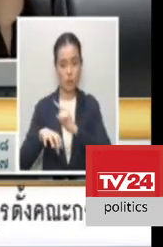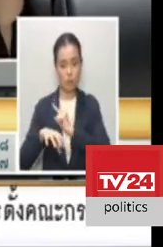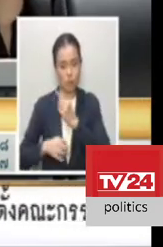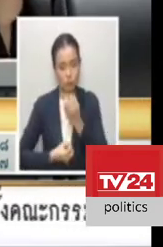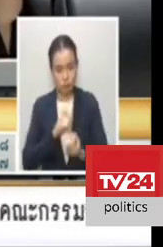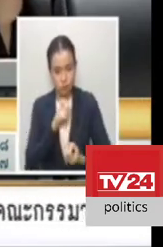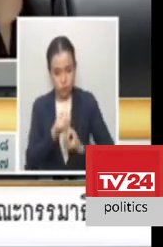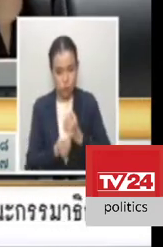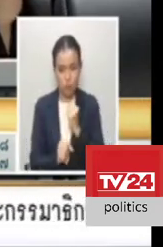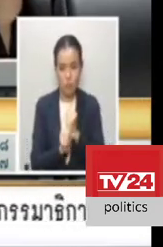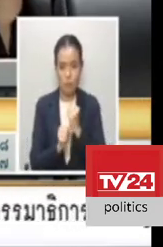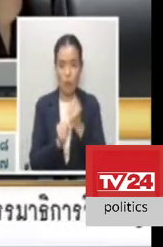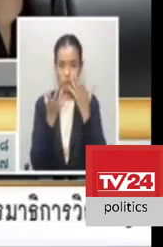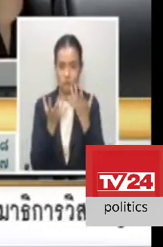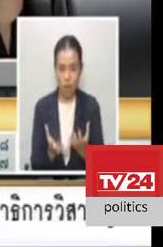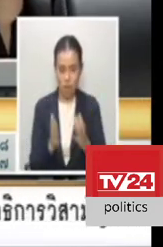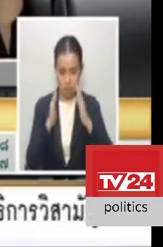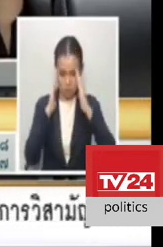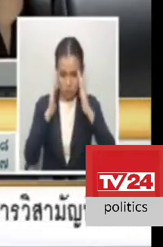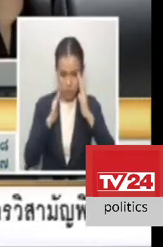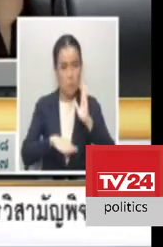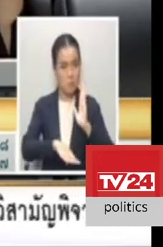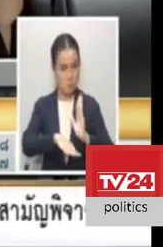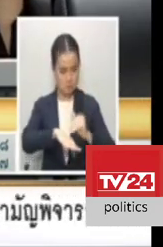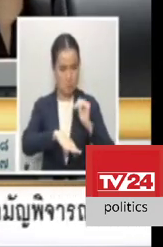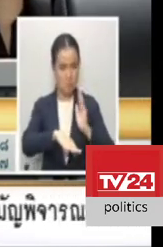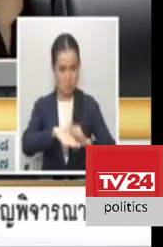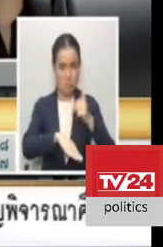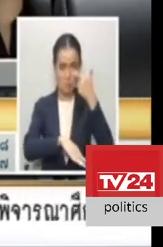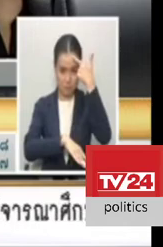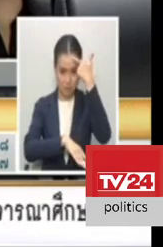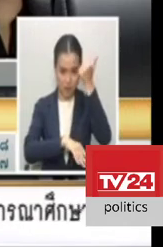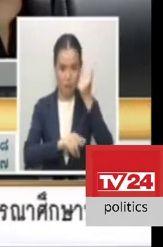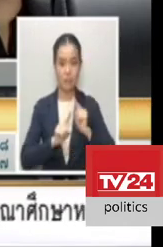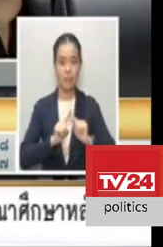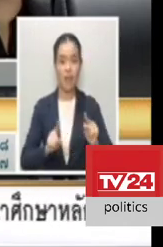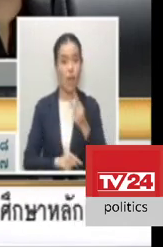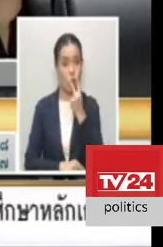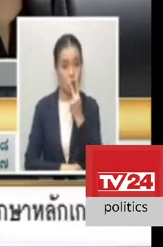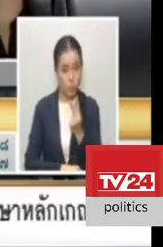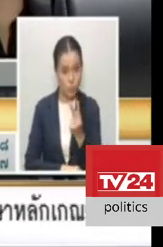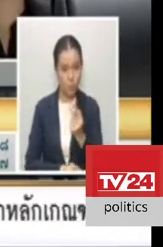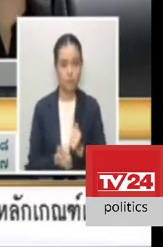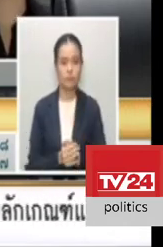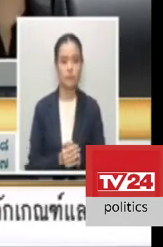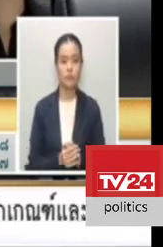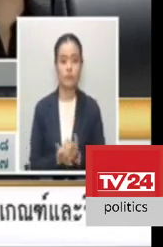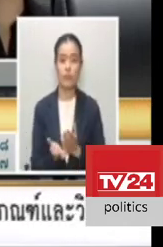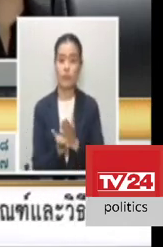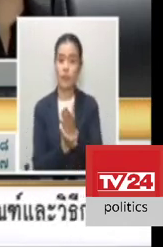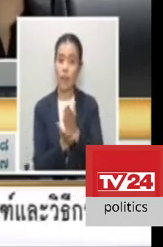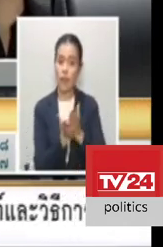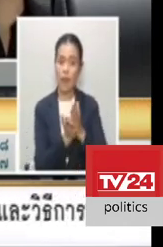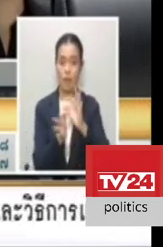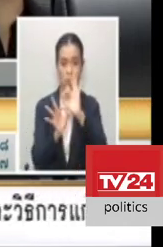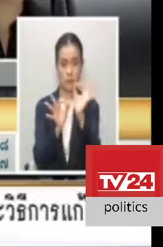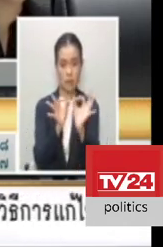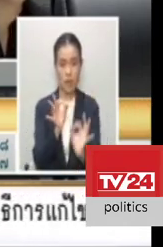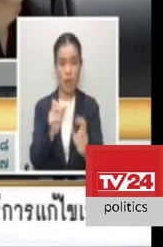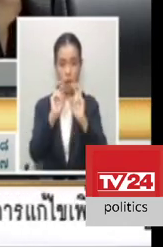ททำงานอย่างหนักแล้วก็มีความเป็นมืออาชีพอยู่แล้วค่ะแต่เมื่อเรามาดูในด้านสาระและเนื้อหาการประชุ